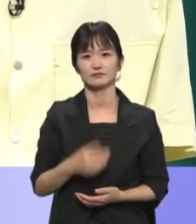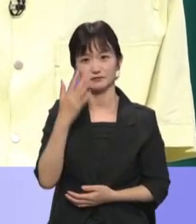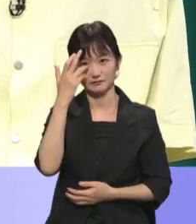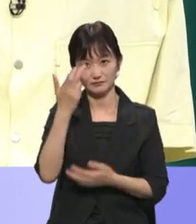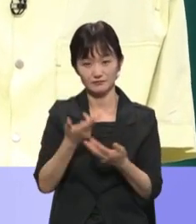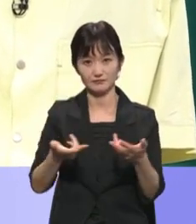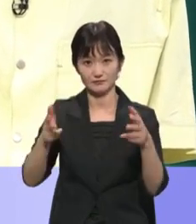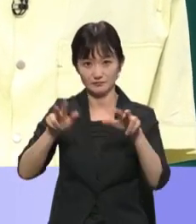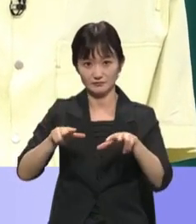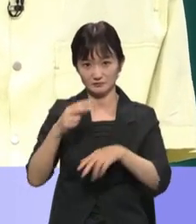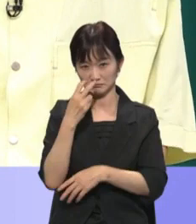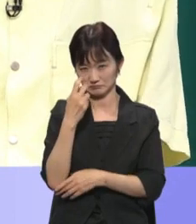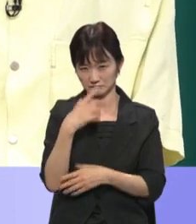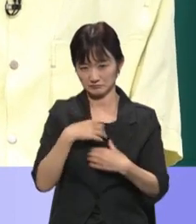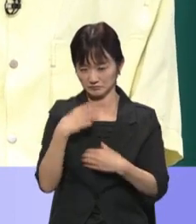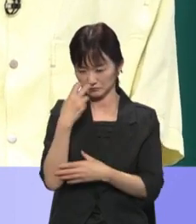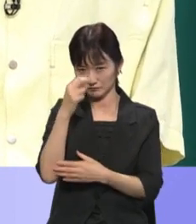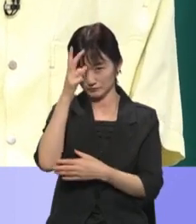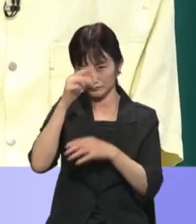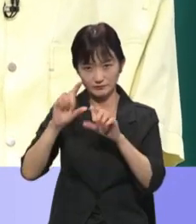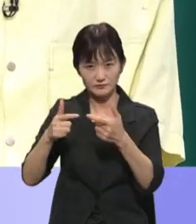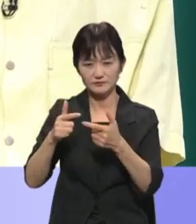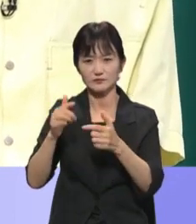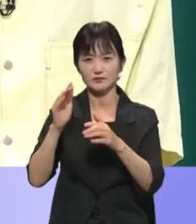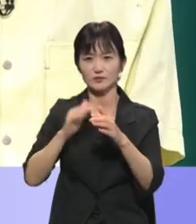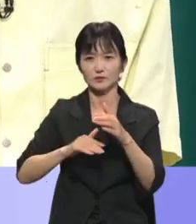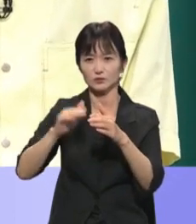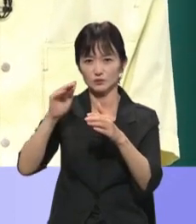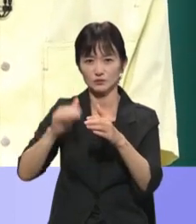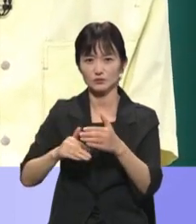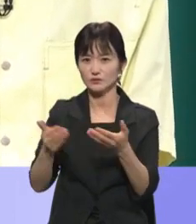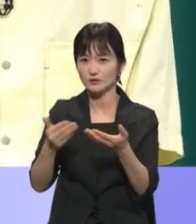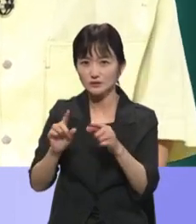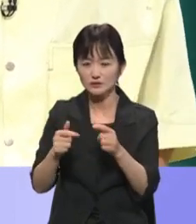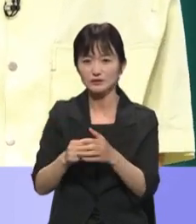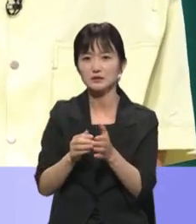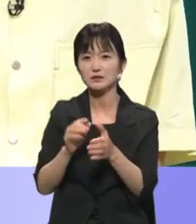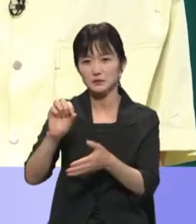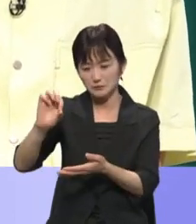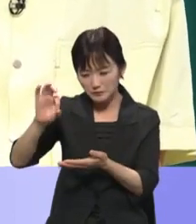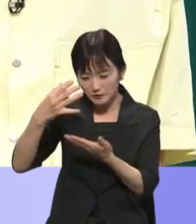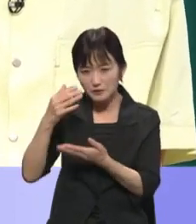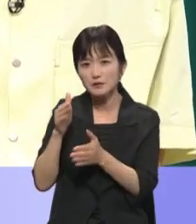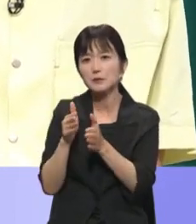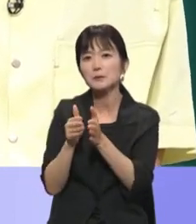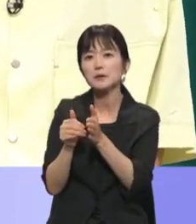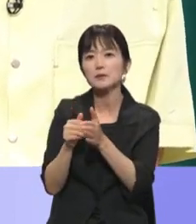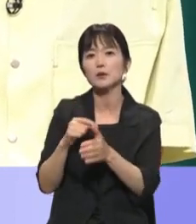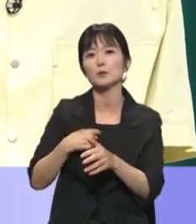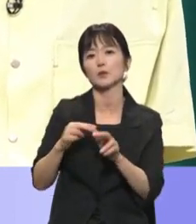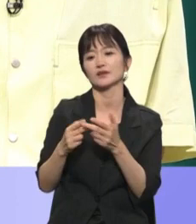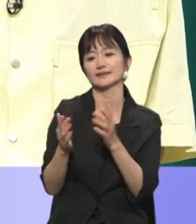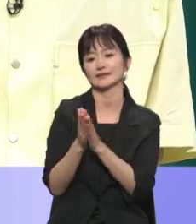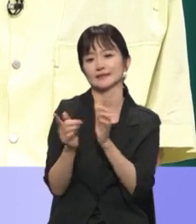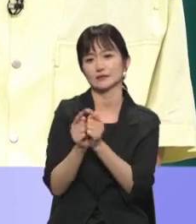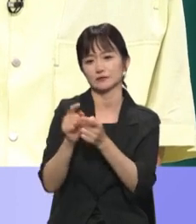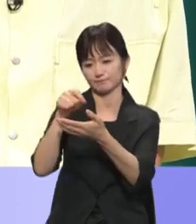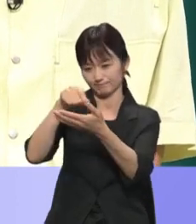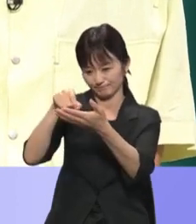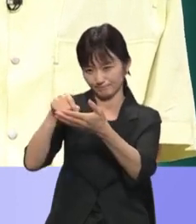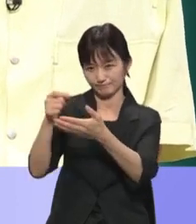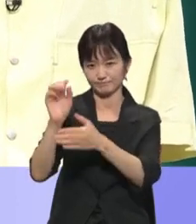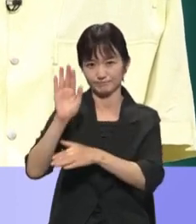용산공원 경비 보안 경찰 아님 공익 아님 급여 비밀 이렇게 써 놨습니다 본인이 본인이 저렇게 써 놓은